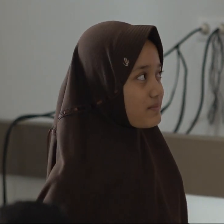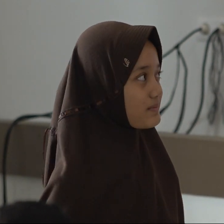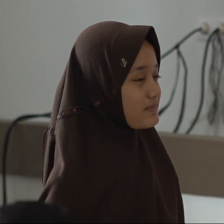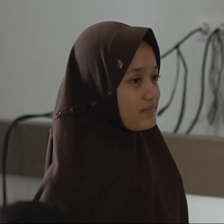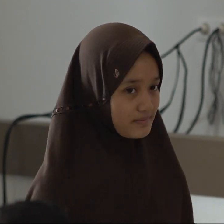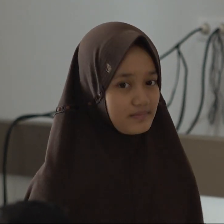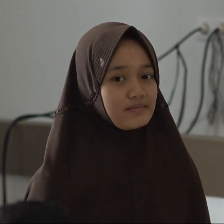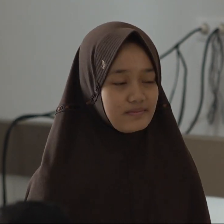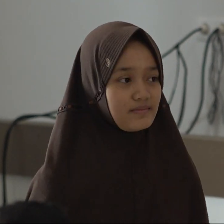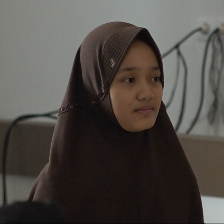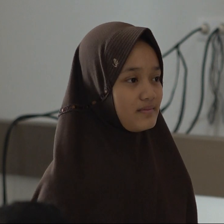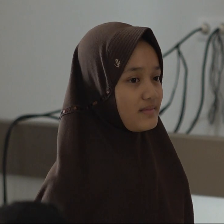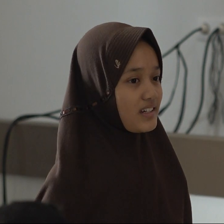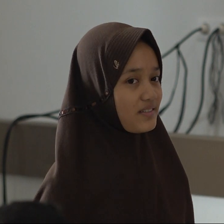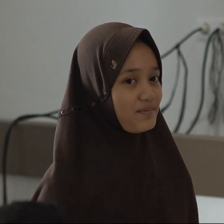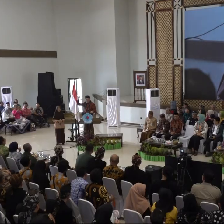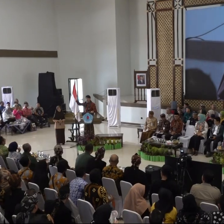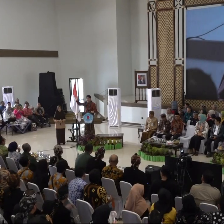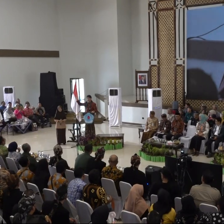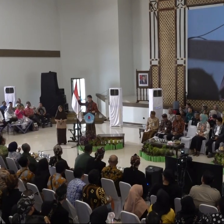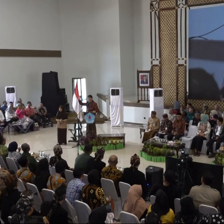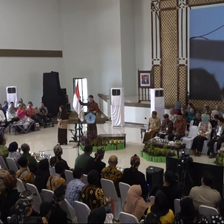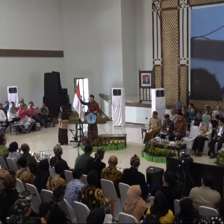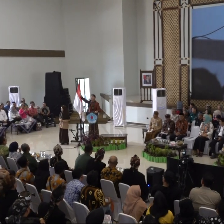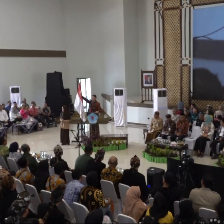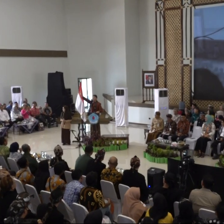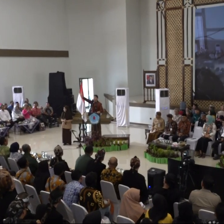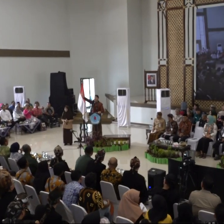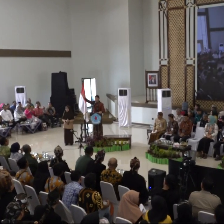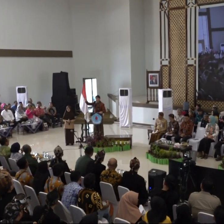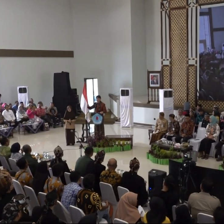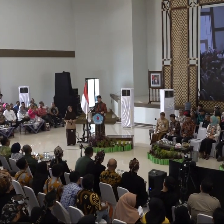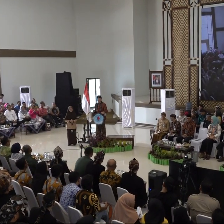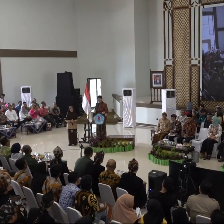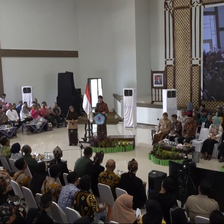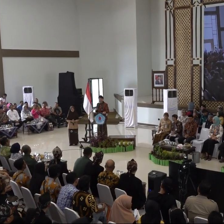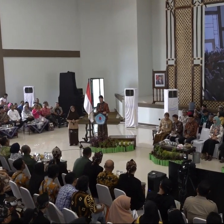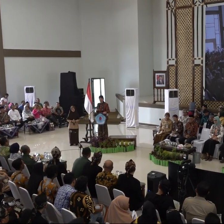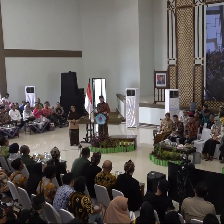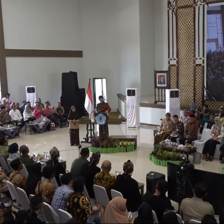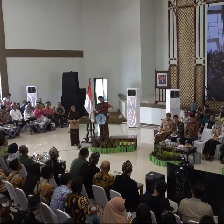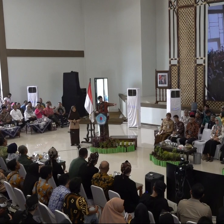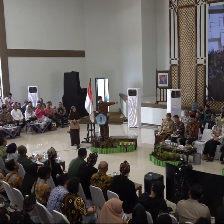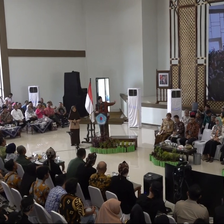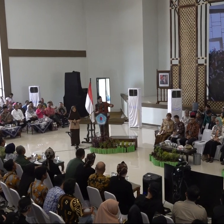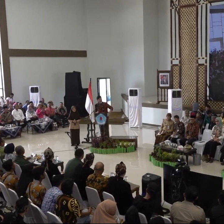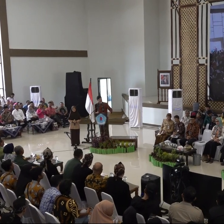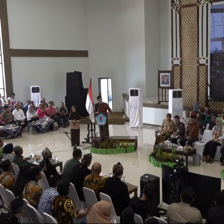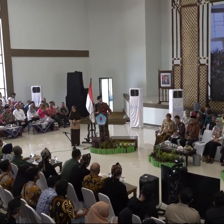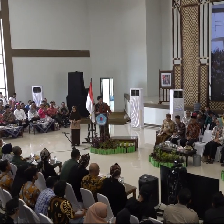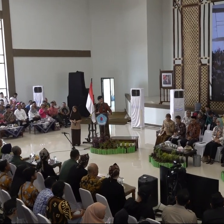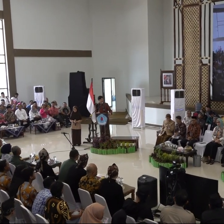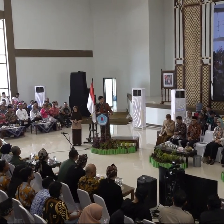bullying terjadi di Purworejo Hai anaknya seluler Nerdy 04.00 bulan Sejak saat itu saya perintahkan